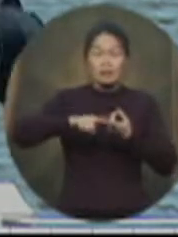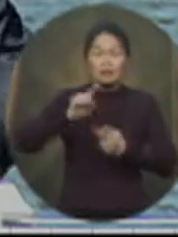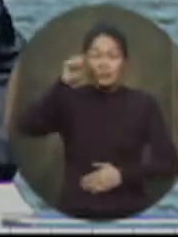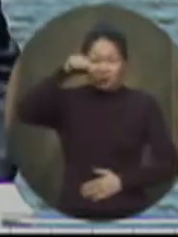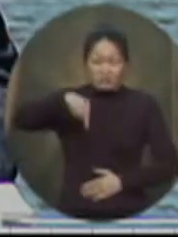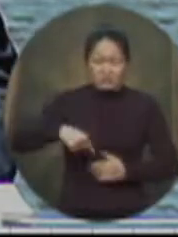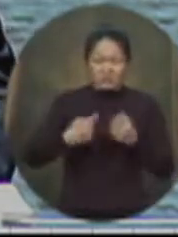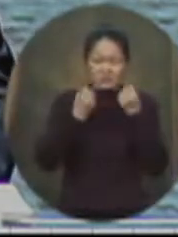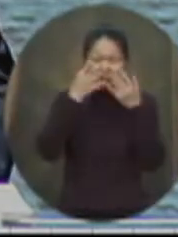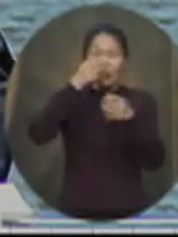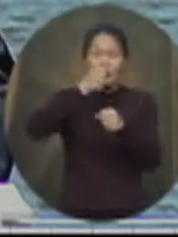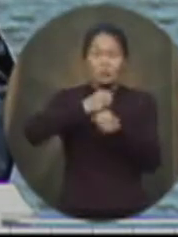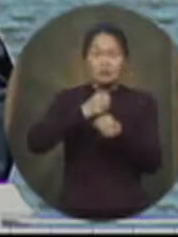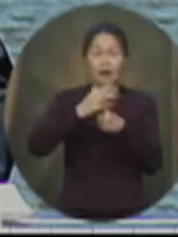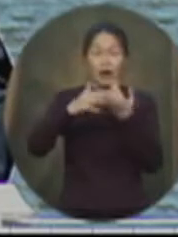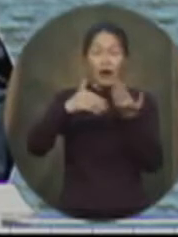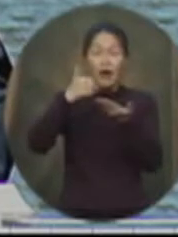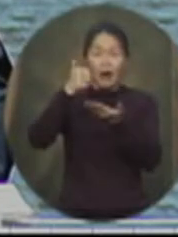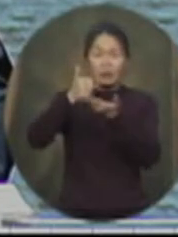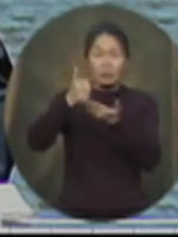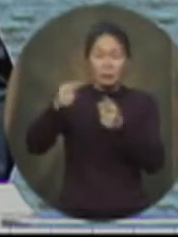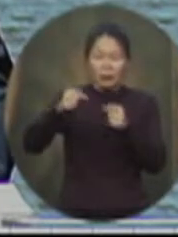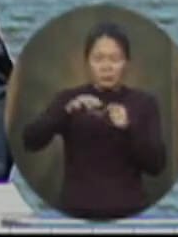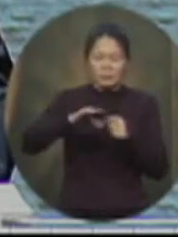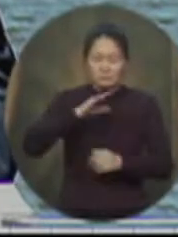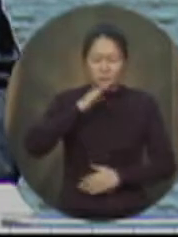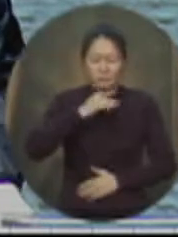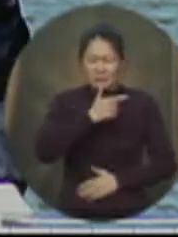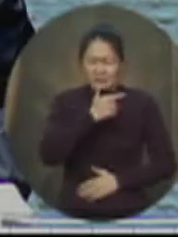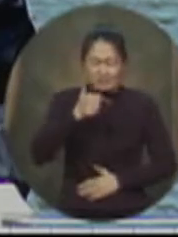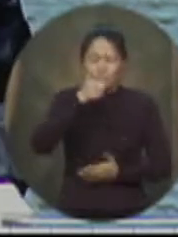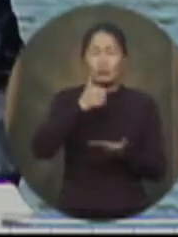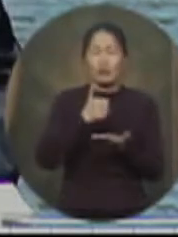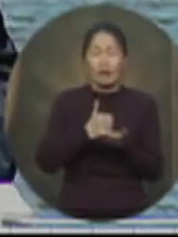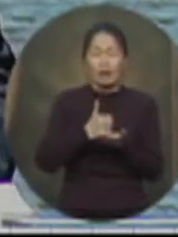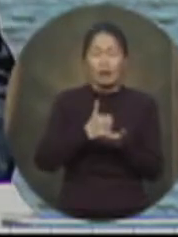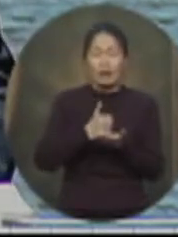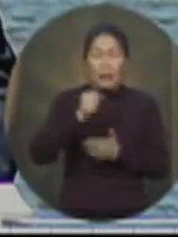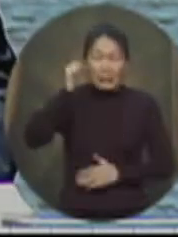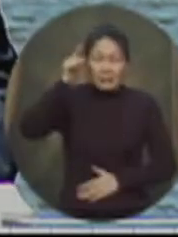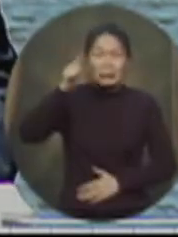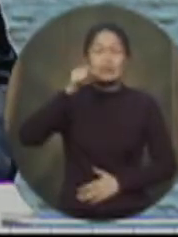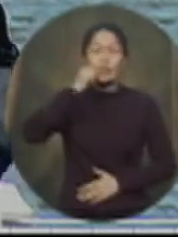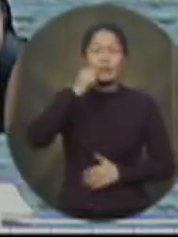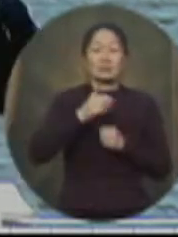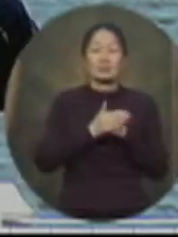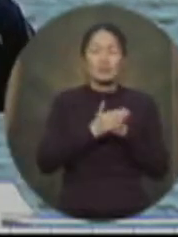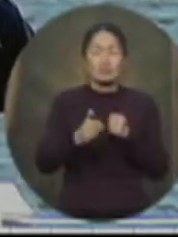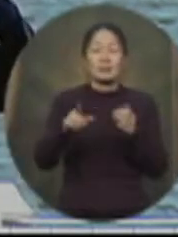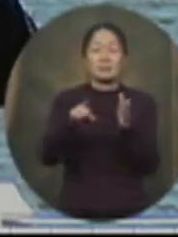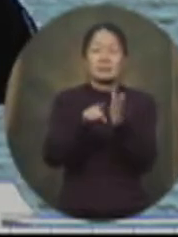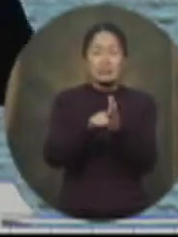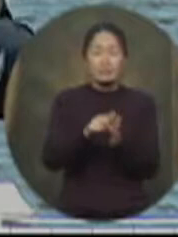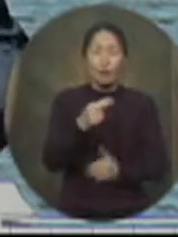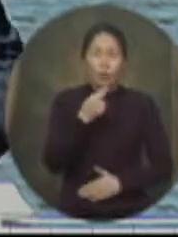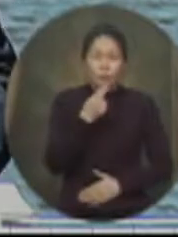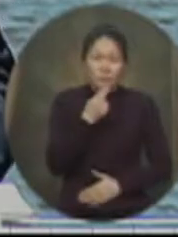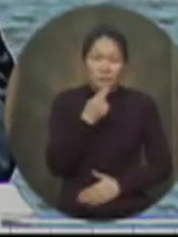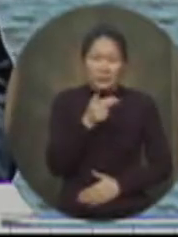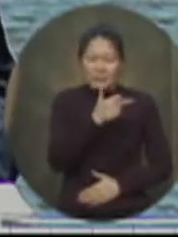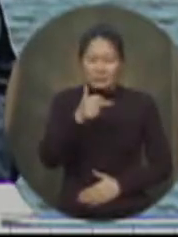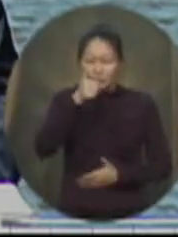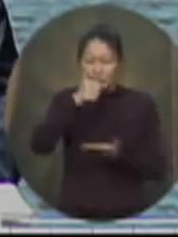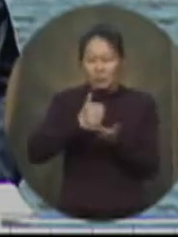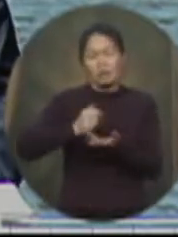지으신 하나님께 는 얼마나 큰 주 인가 깨닫지 못 하니까 믿음이 없는 것이 얼마나 큰